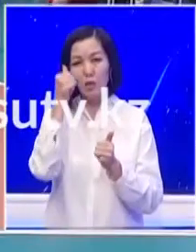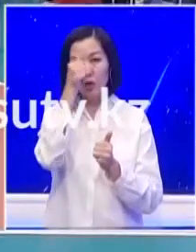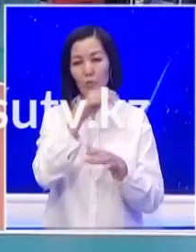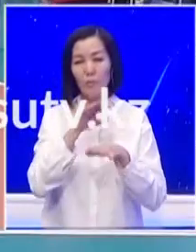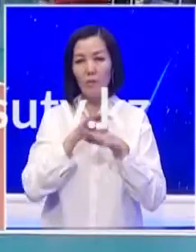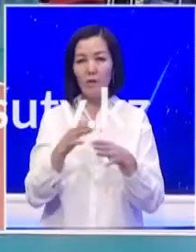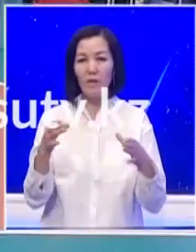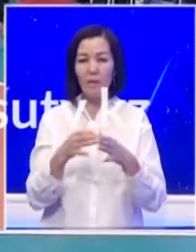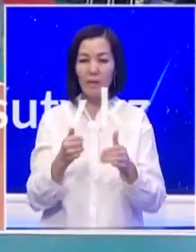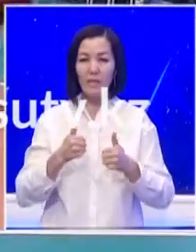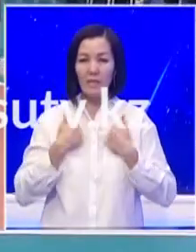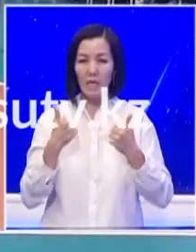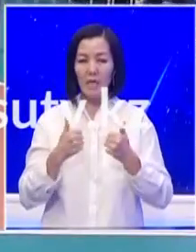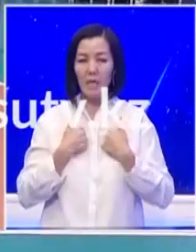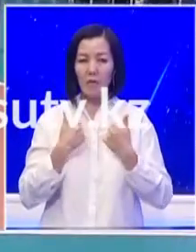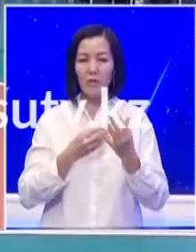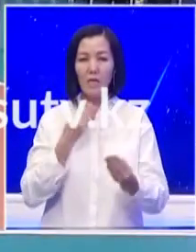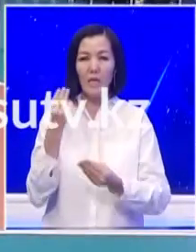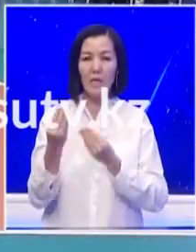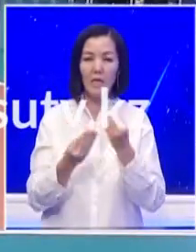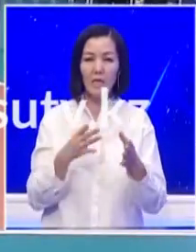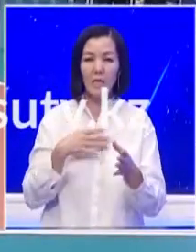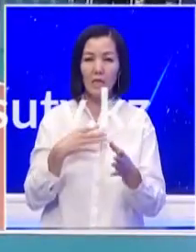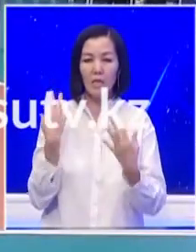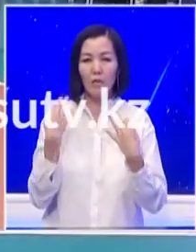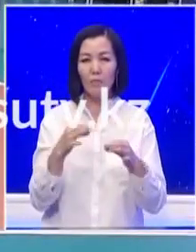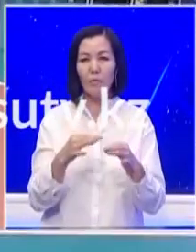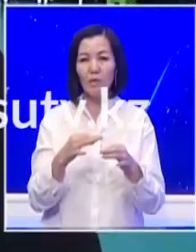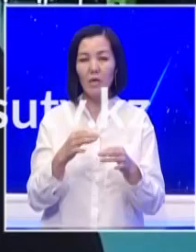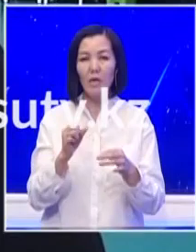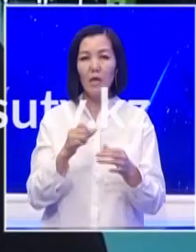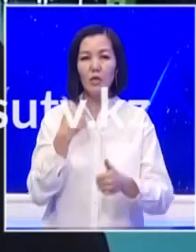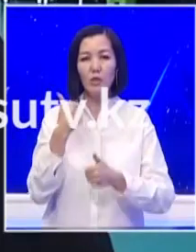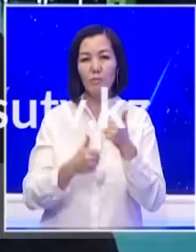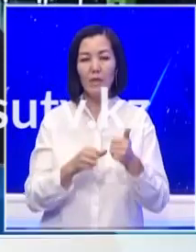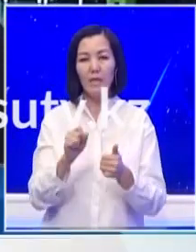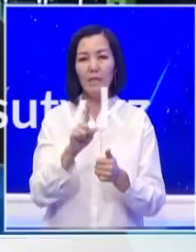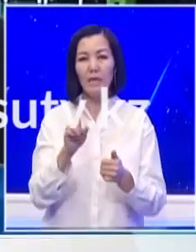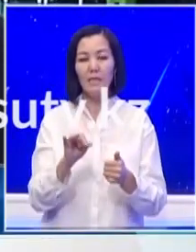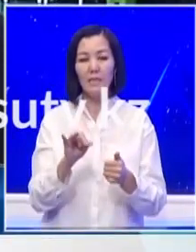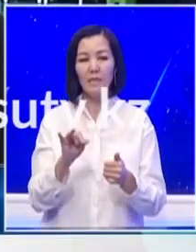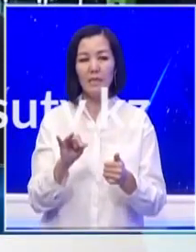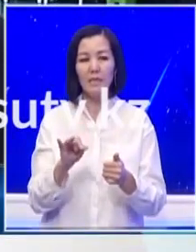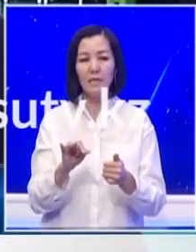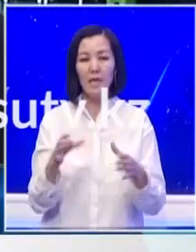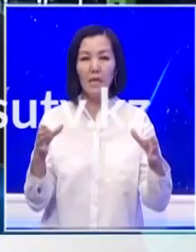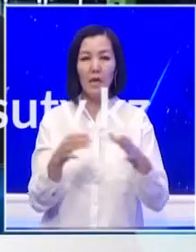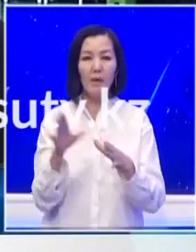Команды стараются выкладываться по полной, ведь на кону путевка на чемпионат Азии. Все команды хорошо